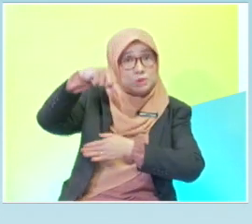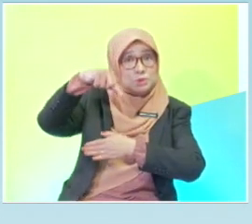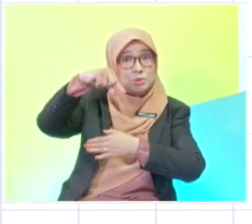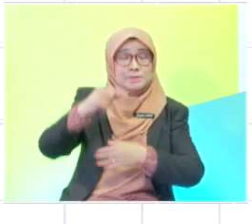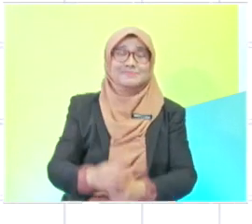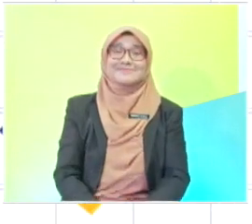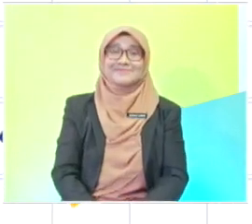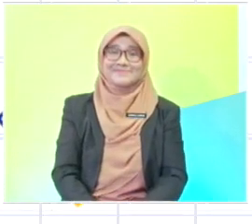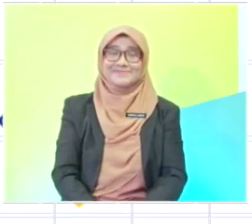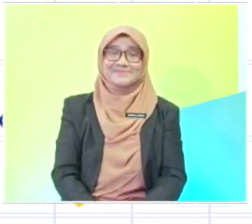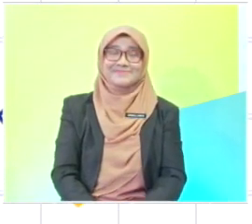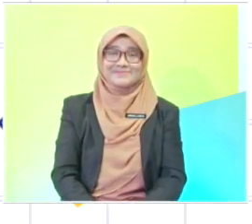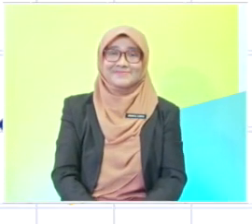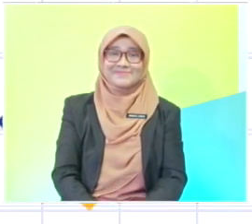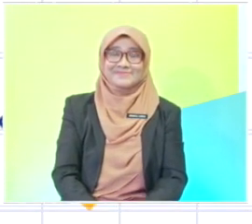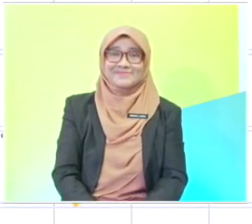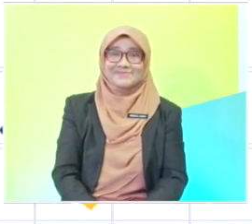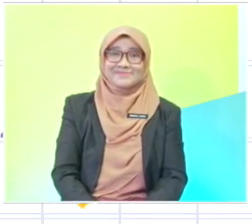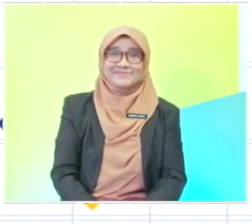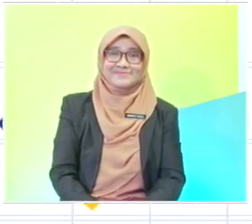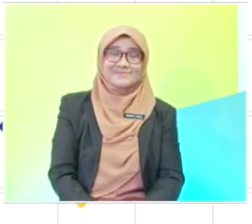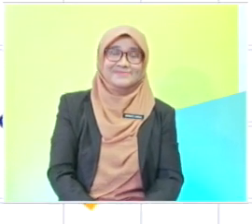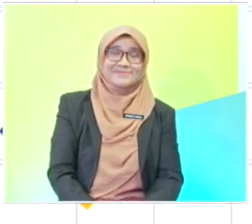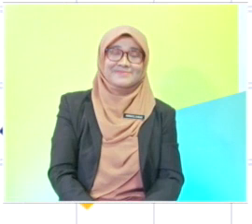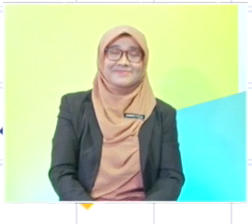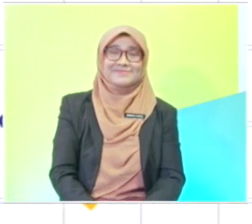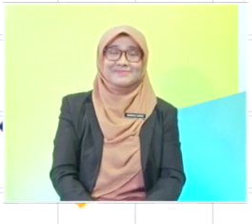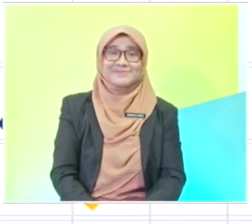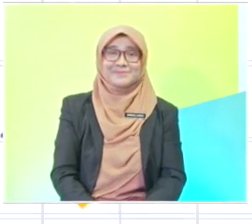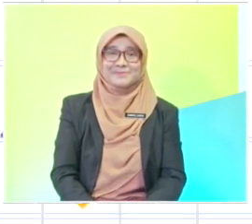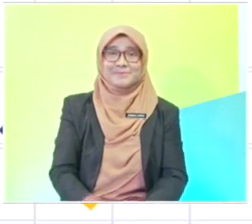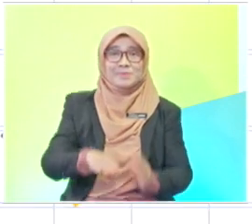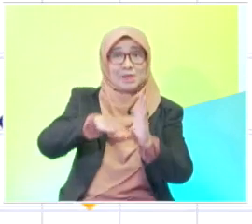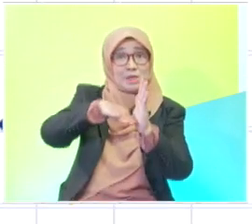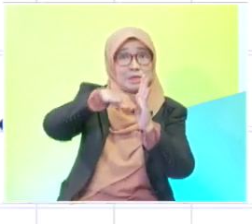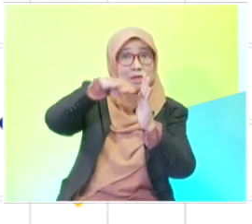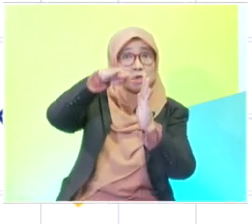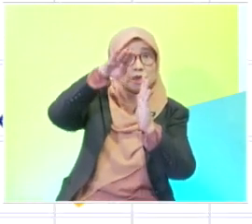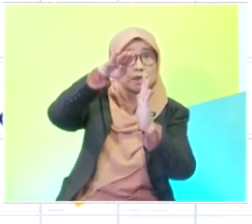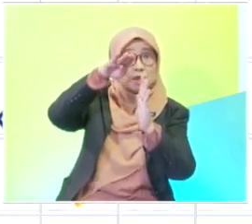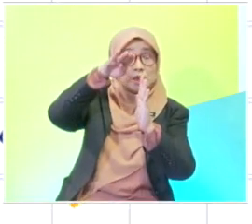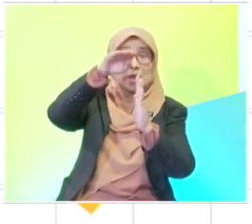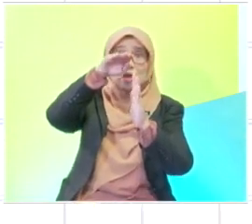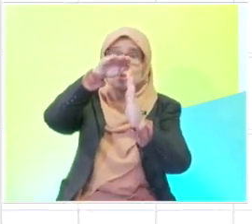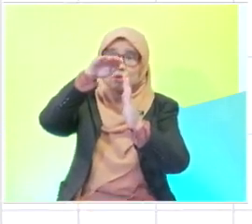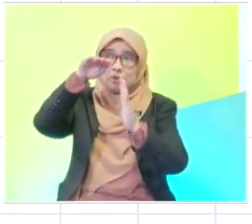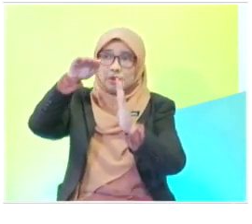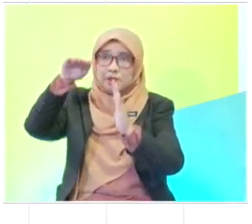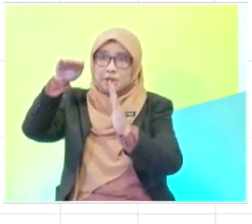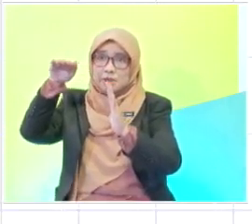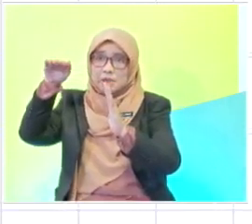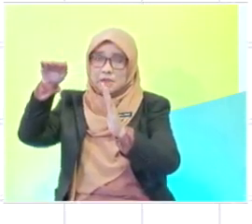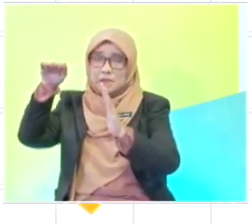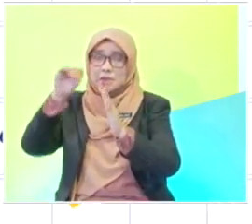Ya, cikgu. Saya perhatikan dari keimunan P iaitu sedang naik, kemudian dia akan kekal berpanjangan sedikit di